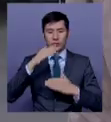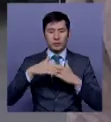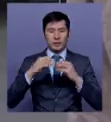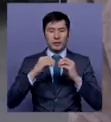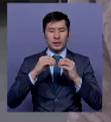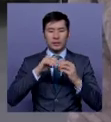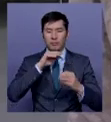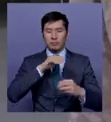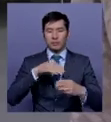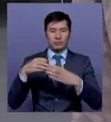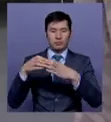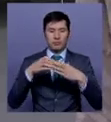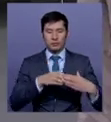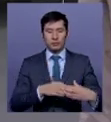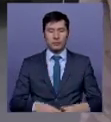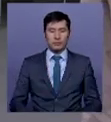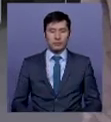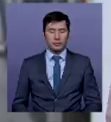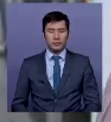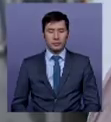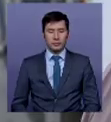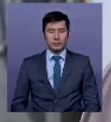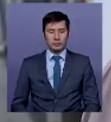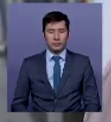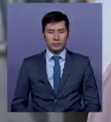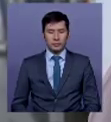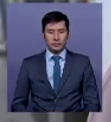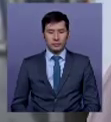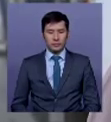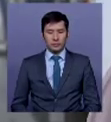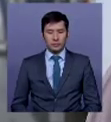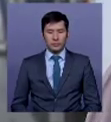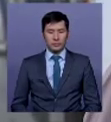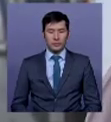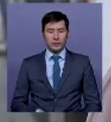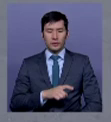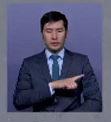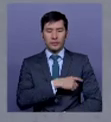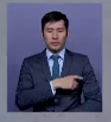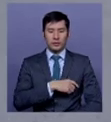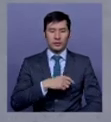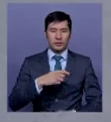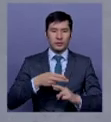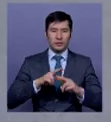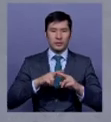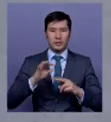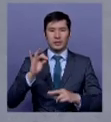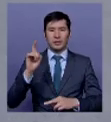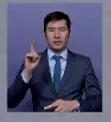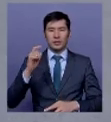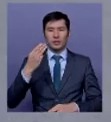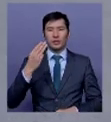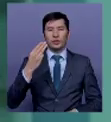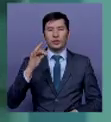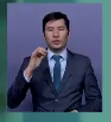енген. Пульмонолог, реаниматолог, қоғамдық денсаулық сақтау жөніндегі сарапшы бар. Дәрігерлер Шыңжаң Ұйғыр автономдық ауданынан келді. Олар